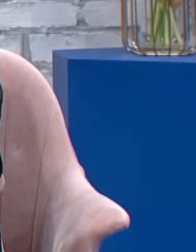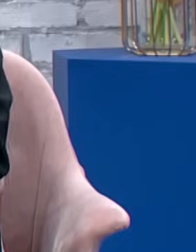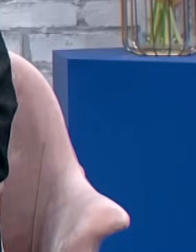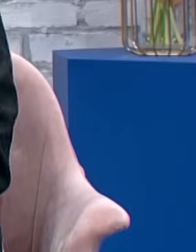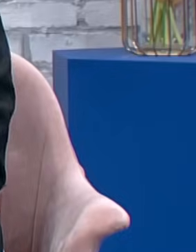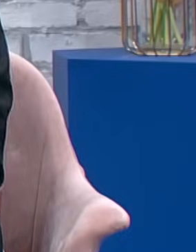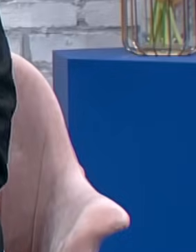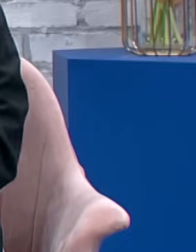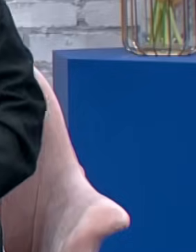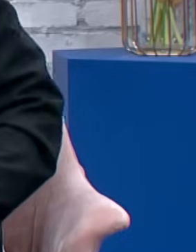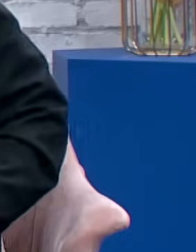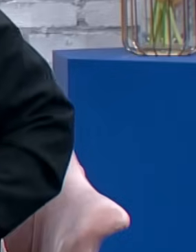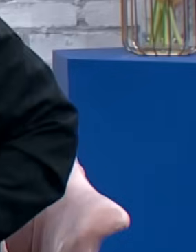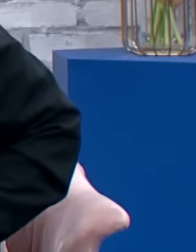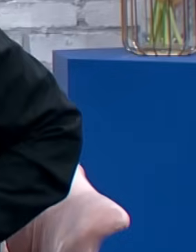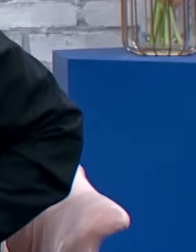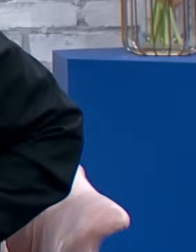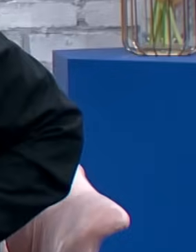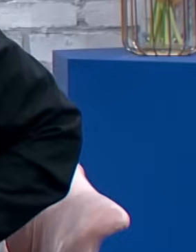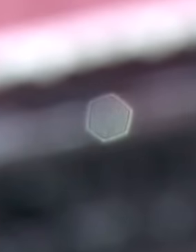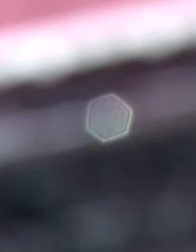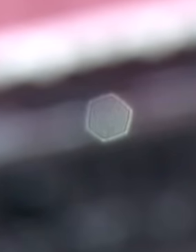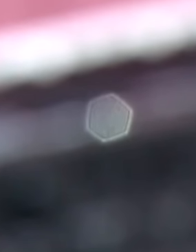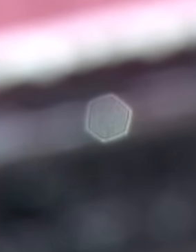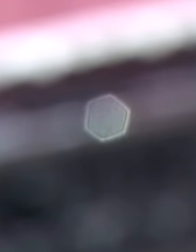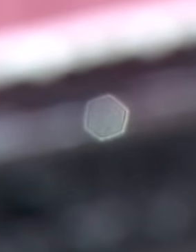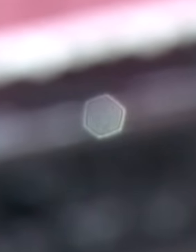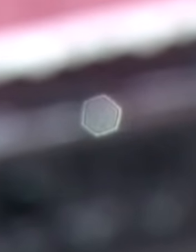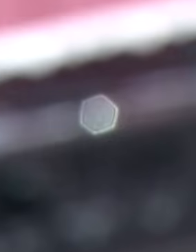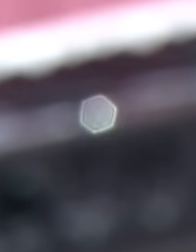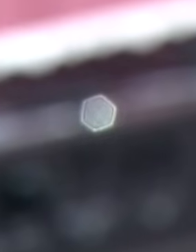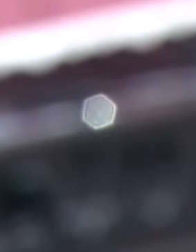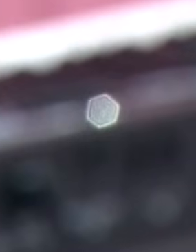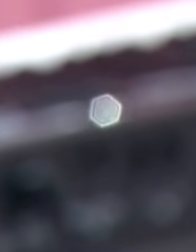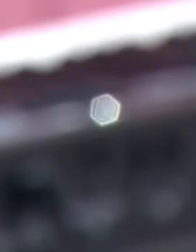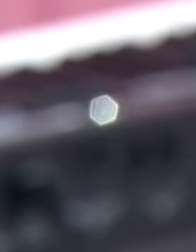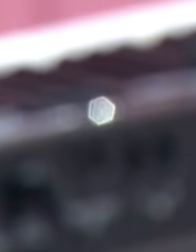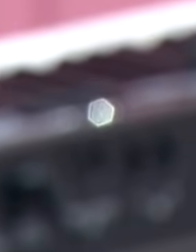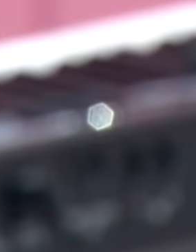다시 뵙겠습니다 안녕히 계십시오 주보